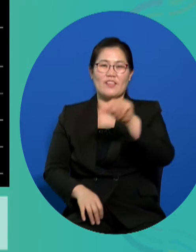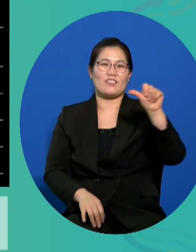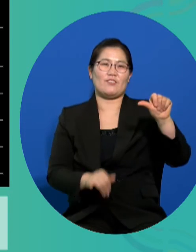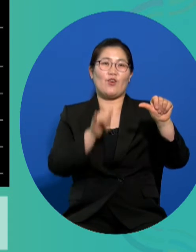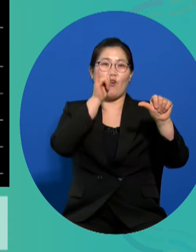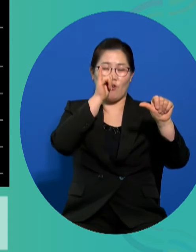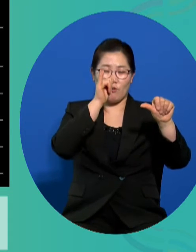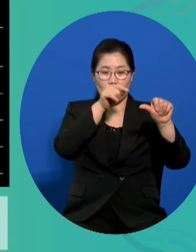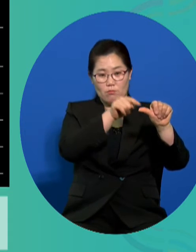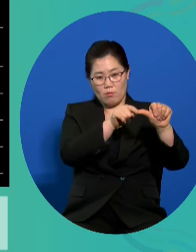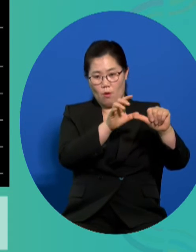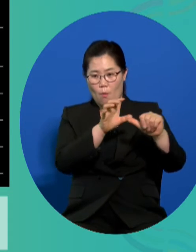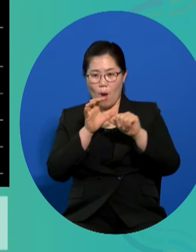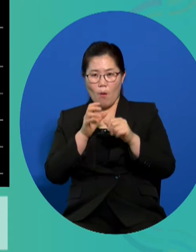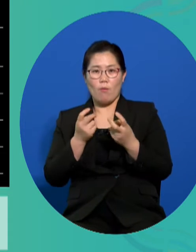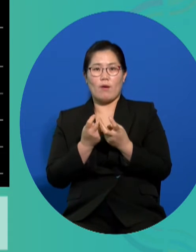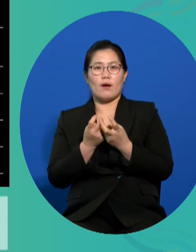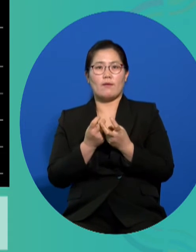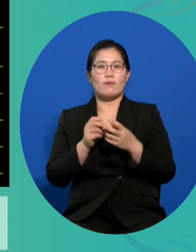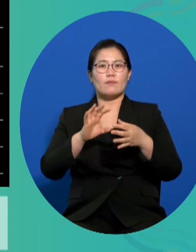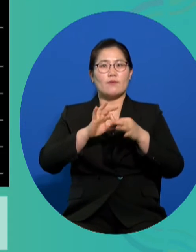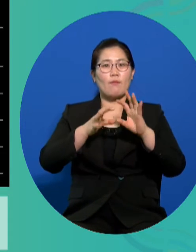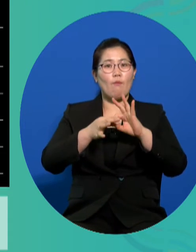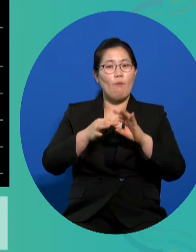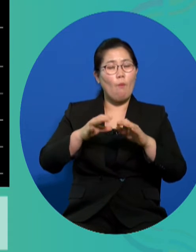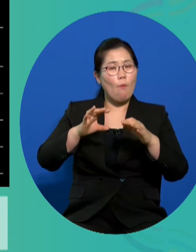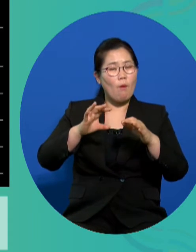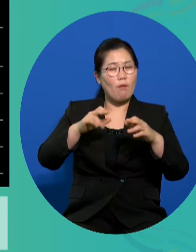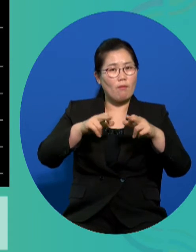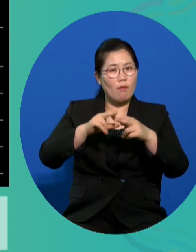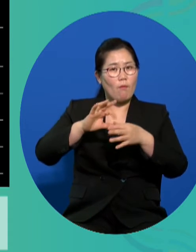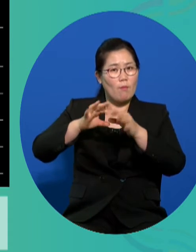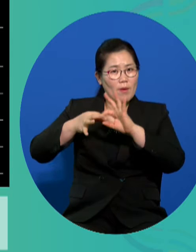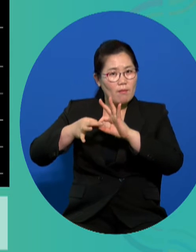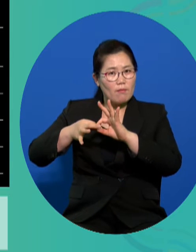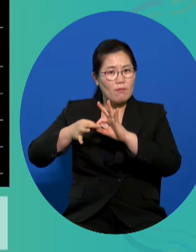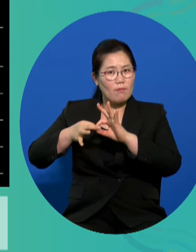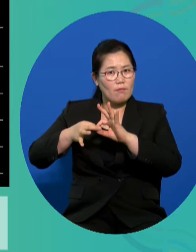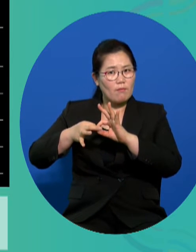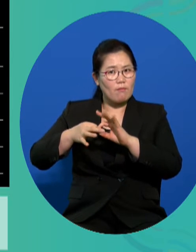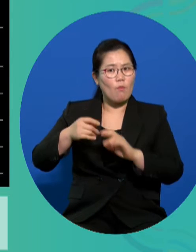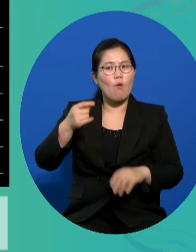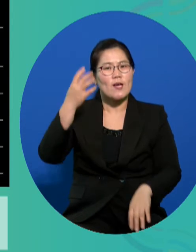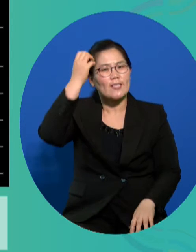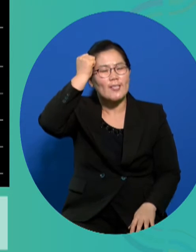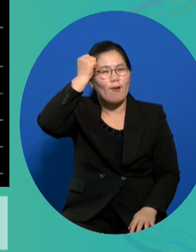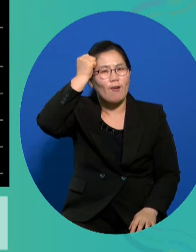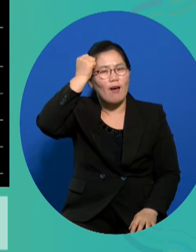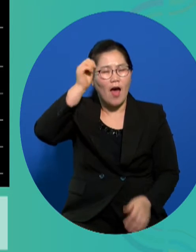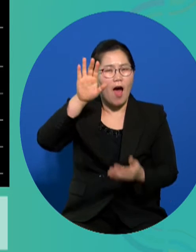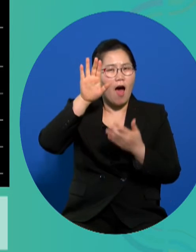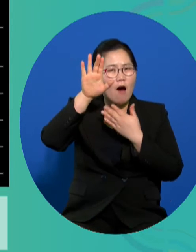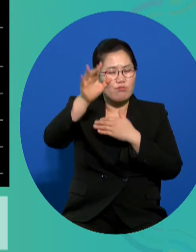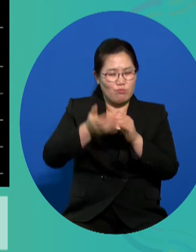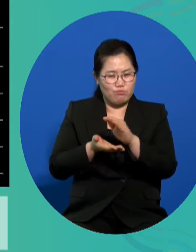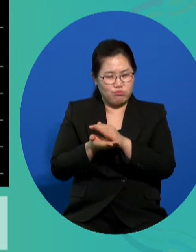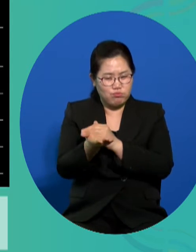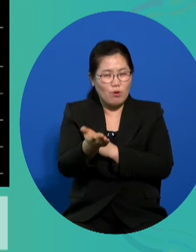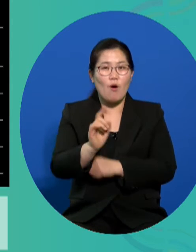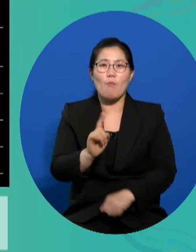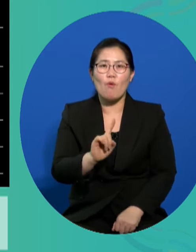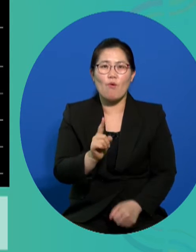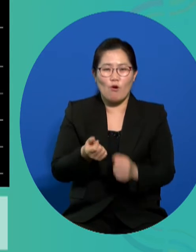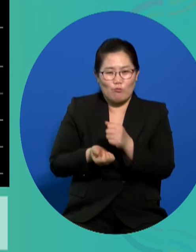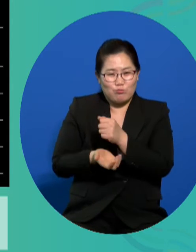우리가 특히 패럴림픽 선수든지 일반 국민이든지 패럴림픽을 통해서 어떤 사후 영향이 있었는지 이런 것들에